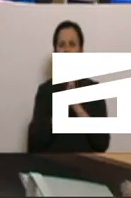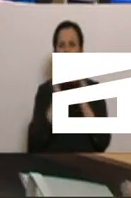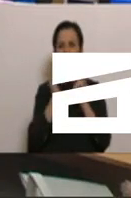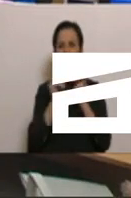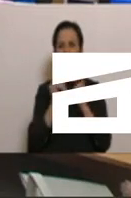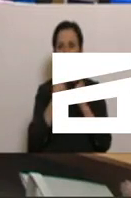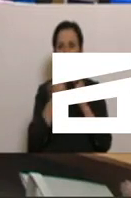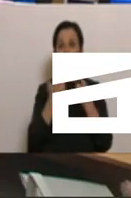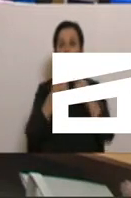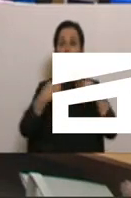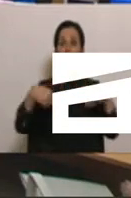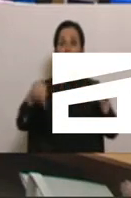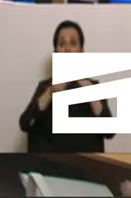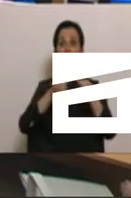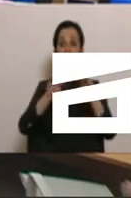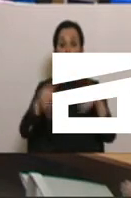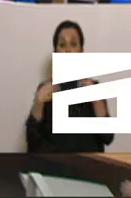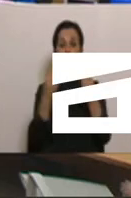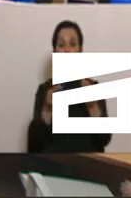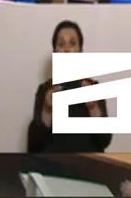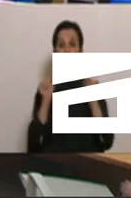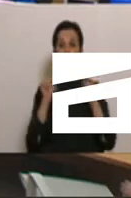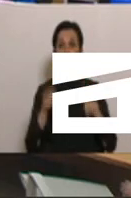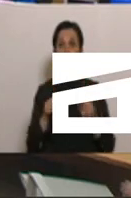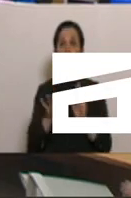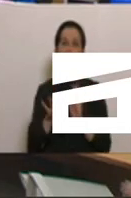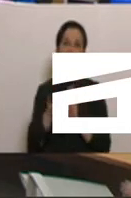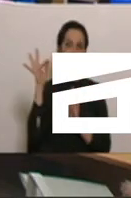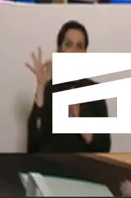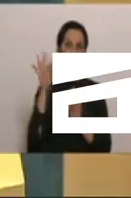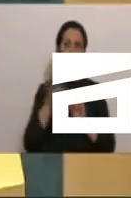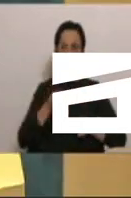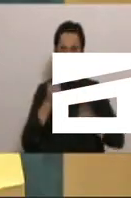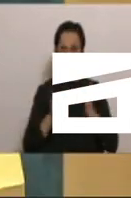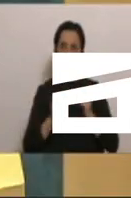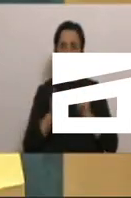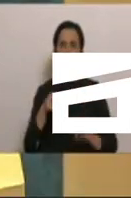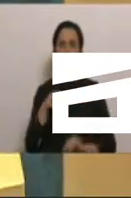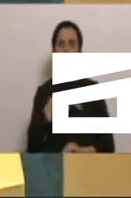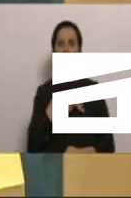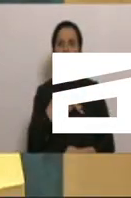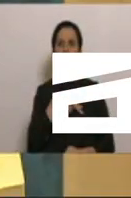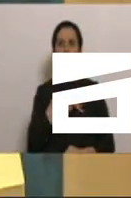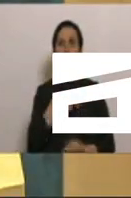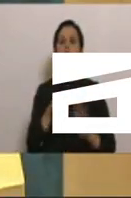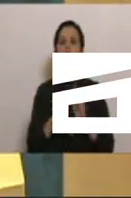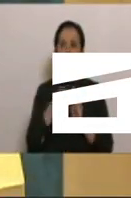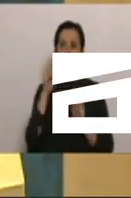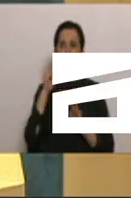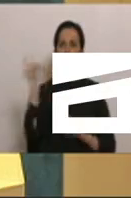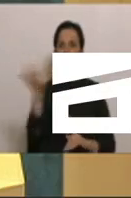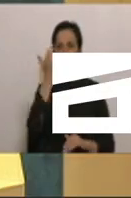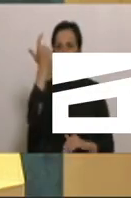საზოგადოებას მიეცეს შესაძლებლობა აირჩიოს ნამდვილი პარლამენტი და აირჩიოს